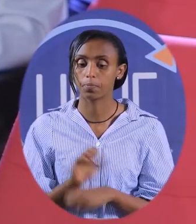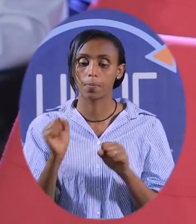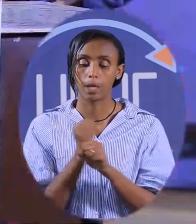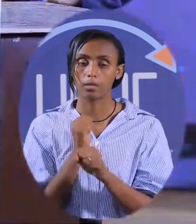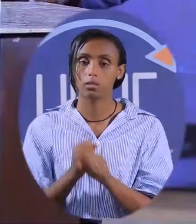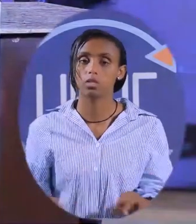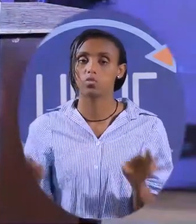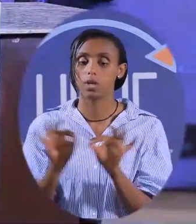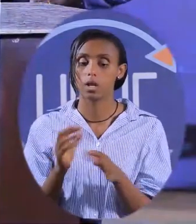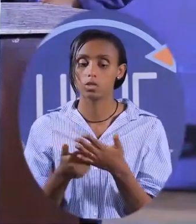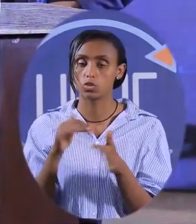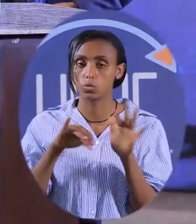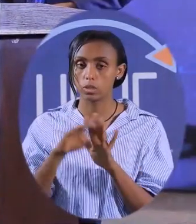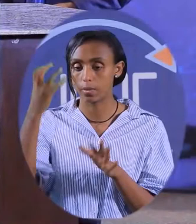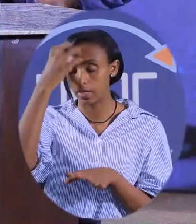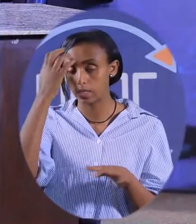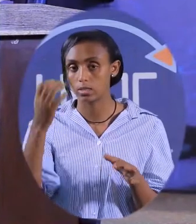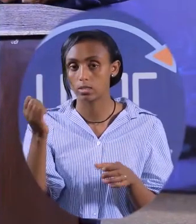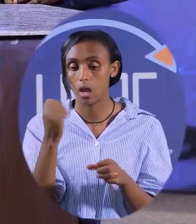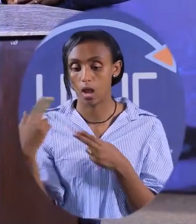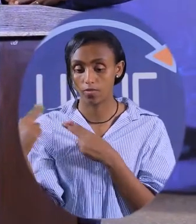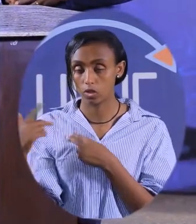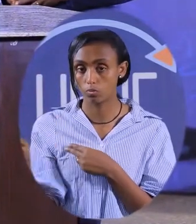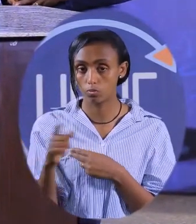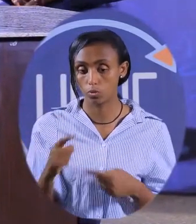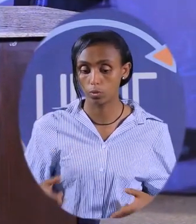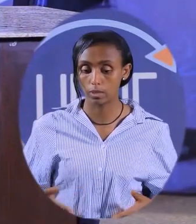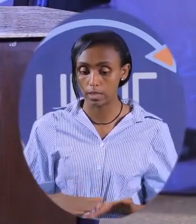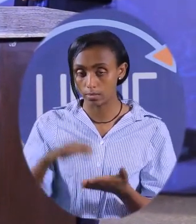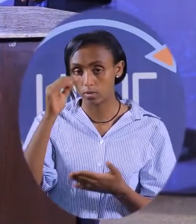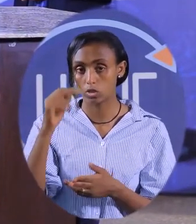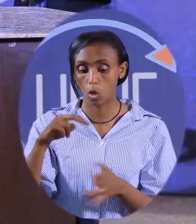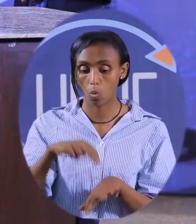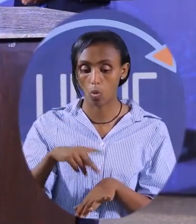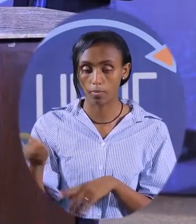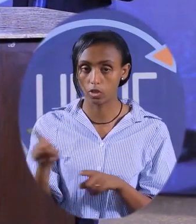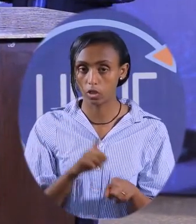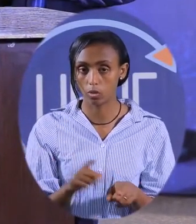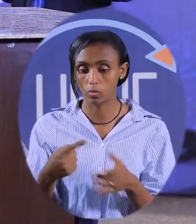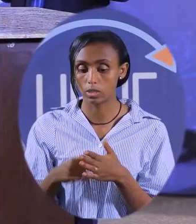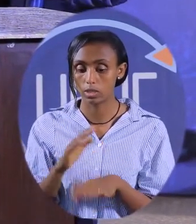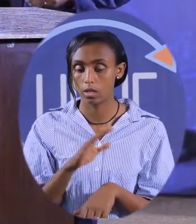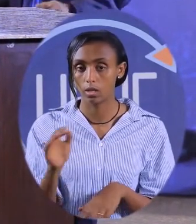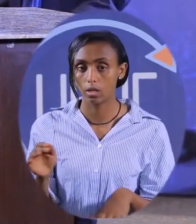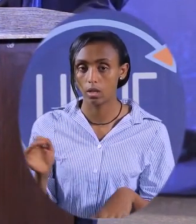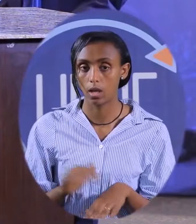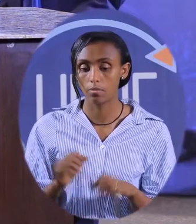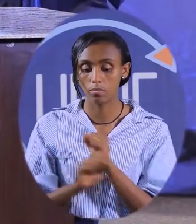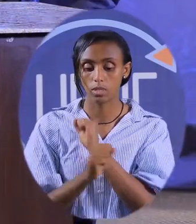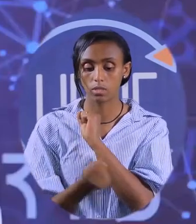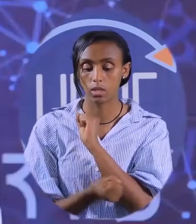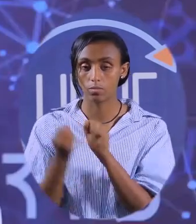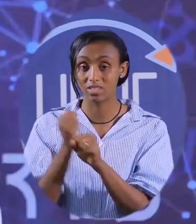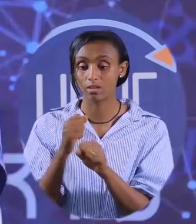መስራት አለብን። እንግዲህ እዚህ ውስጥ የመንግስት ድርሻም ቢሆንም እንደ ትምህርት ተቋም ደግሞ የትምህርት ተቋሙም ደግሞ እዚህ ላይ መስራት